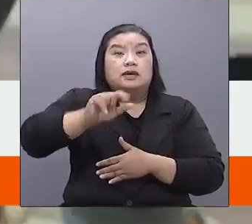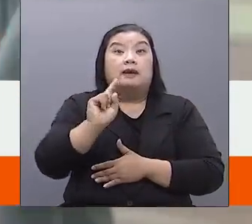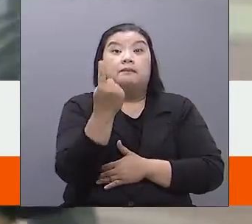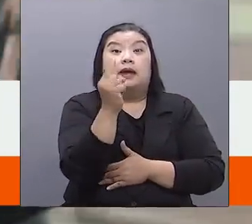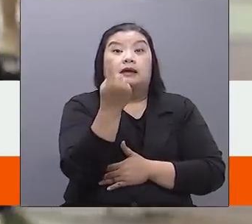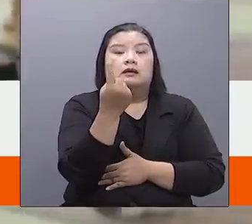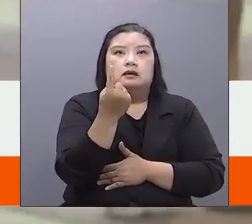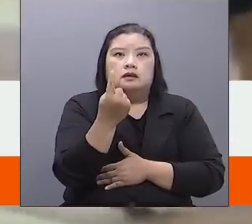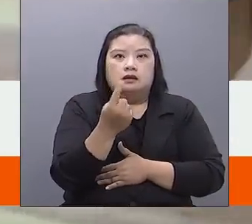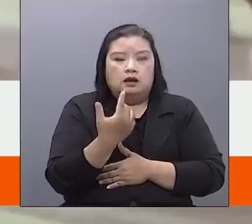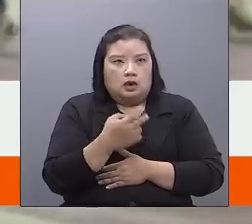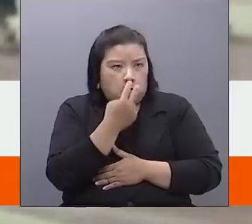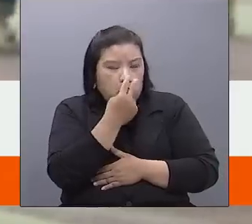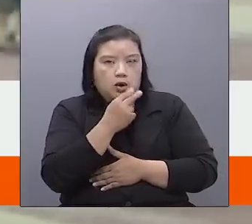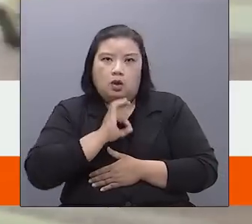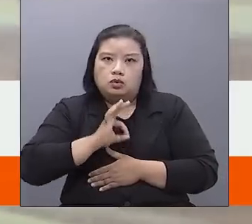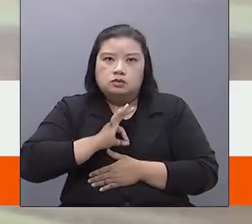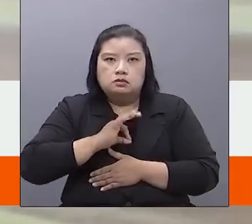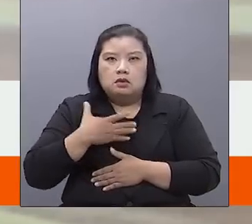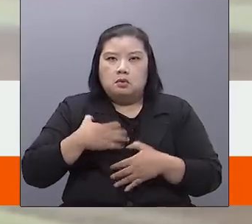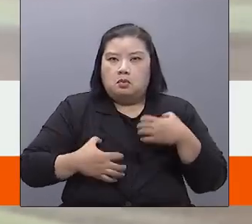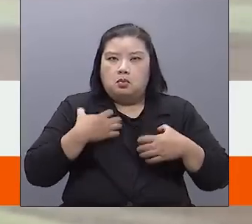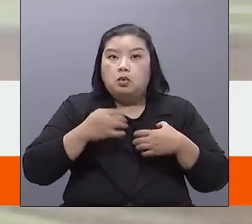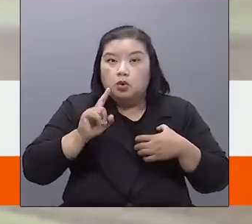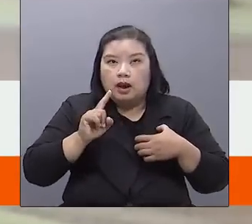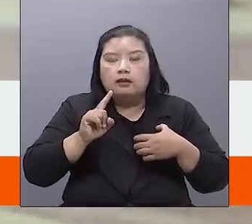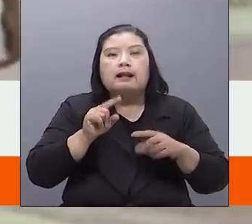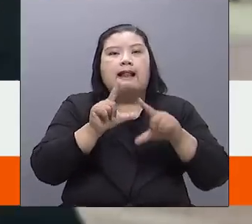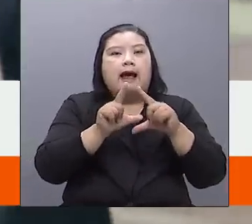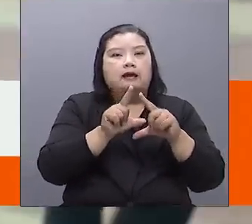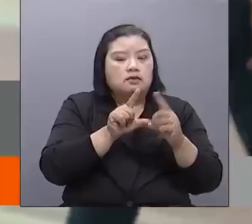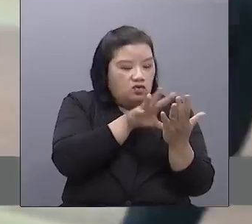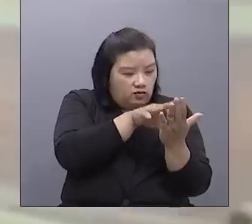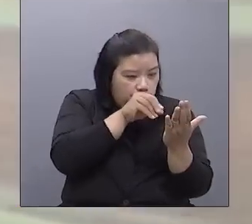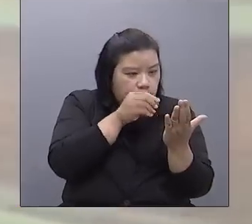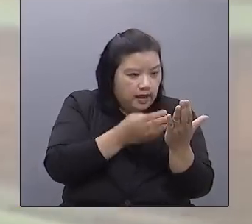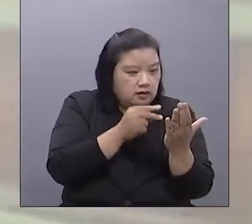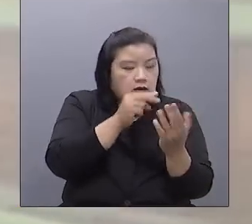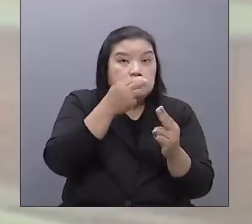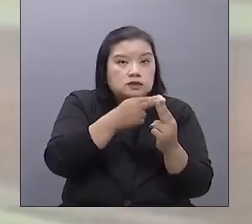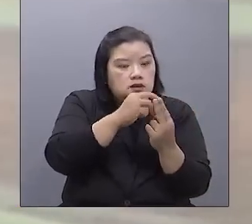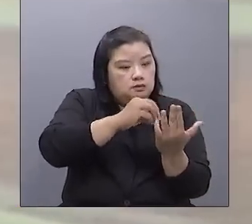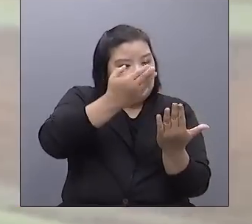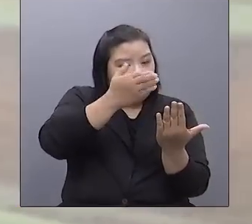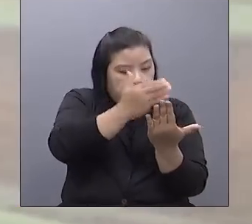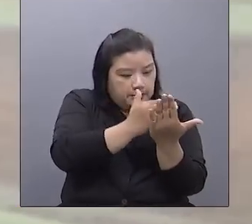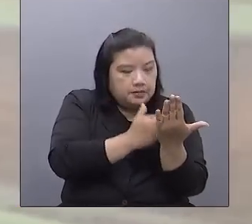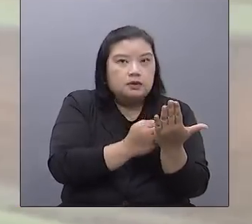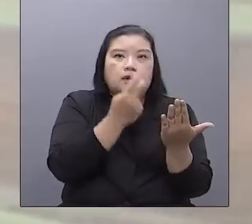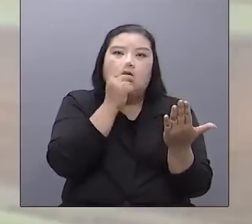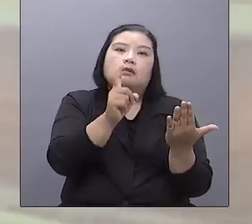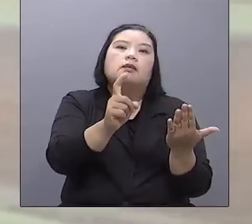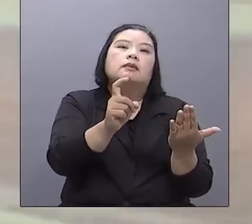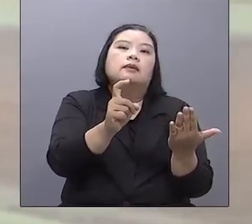งแทบหัวร้อนก็คือในเรื่องของระบบสแกน QR code ตรวจสอบลำดับที่แล้วก็ชุดของจังหวัดล่มตั้งแต่เปิดหีบ